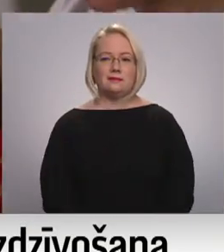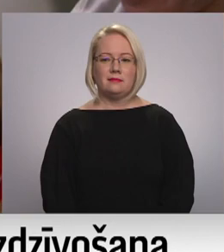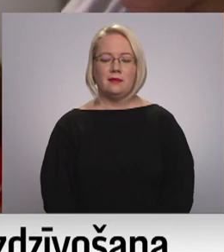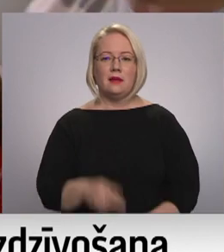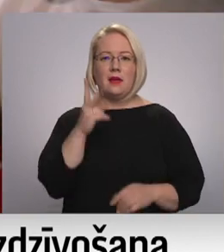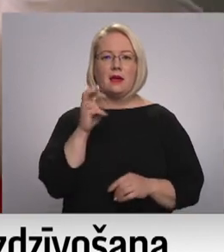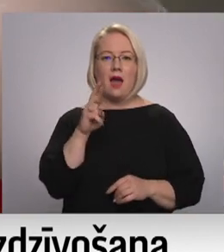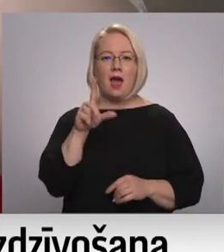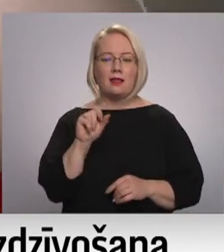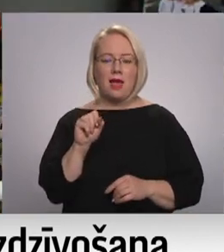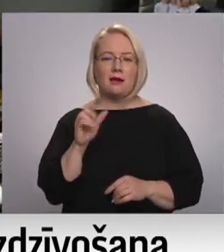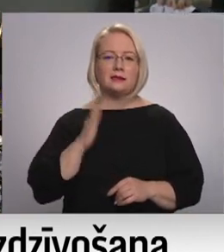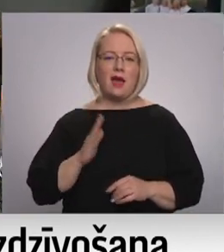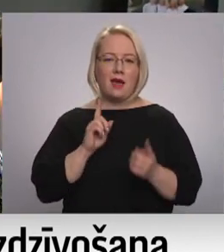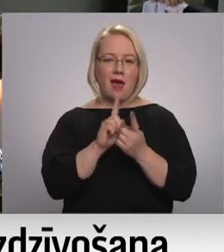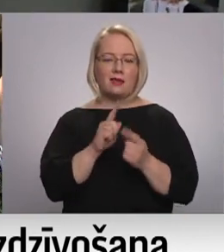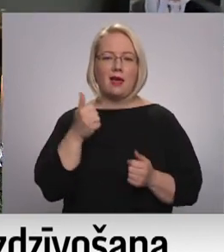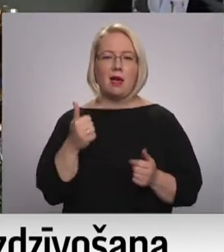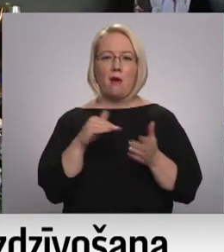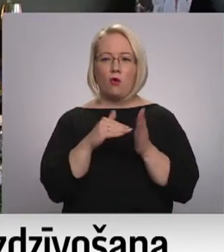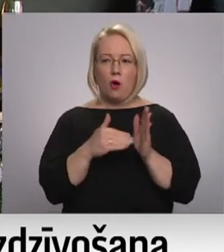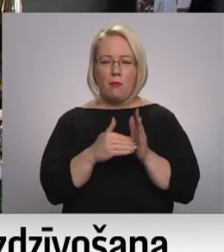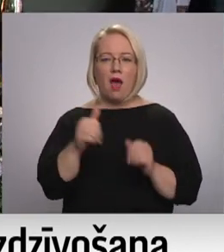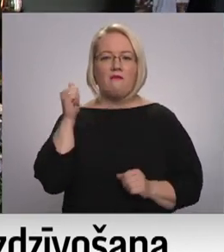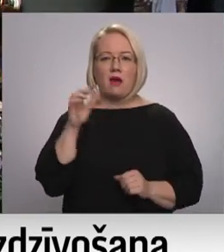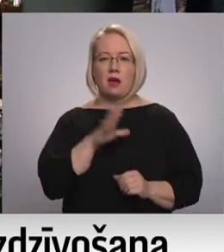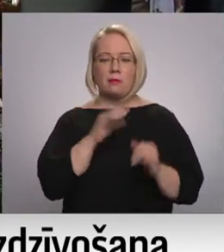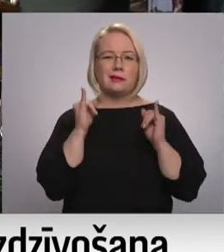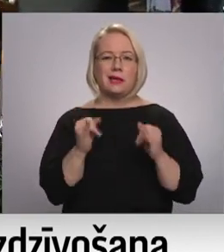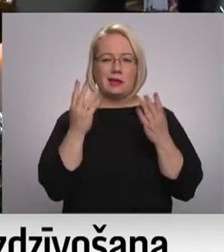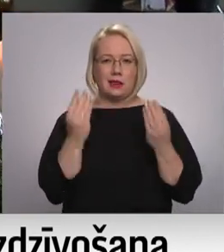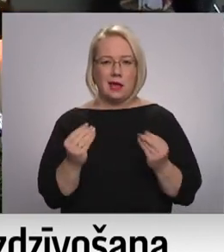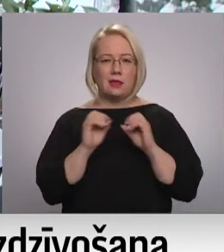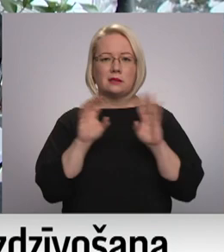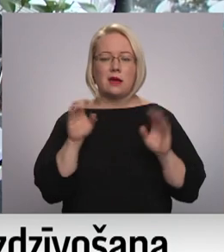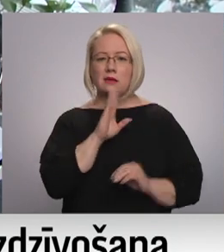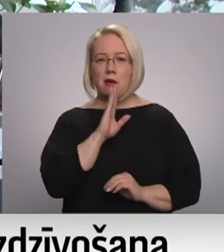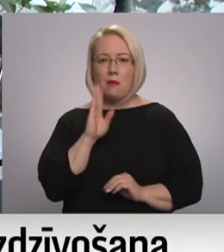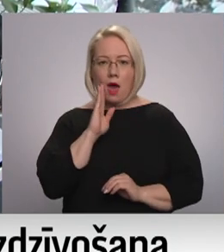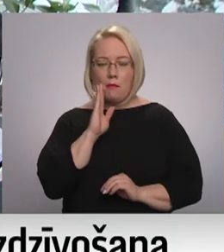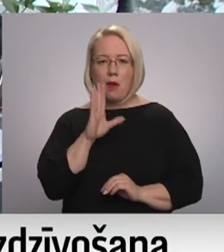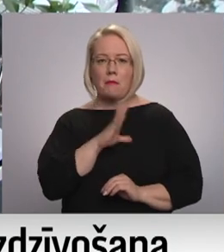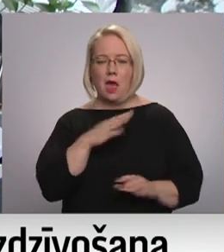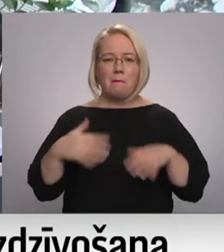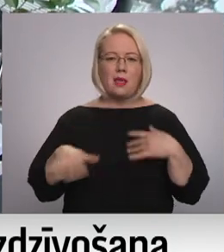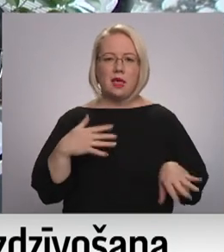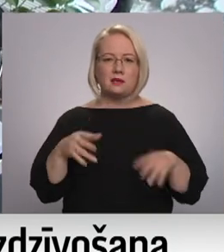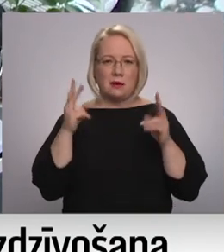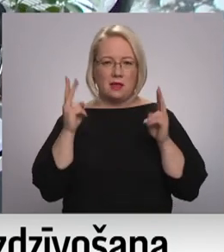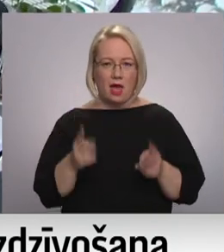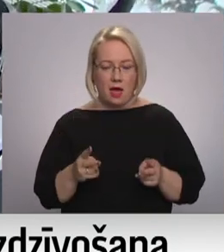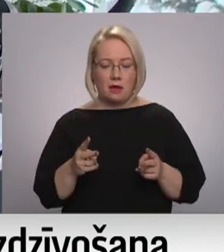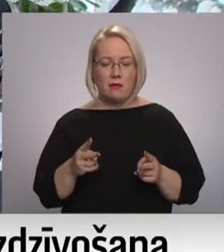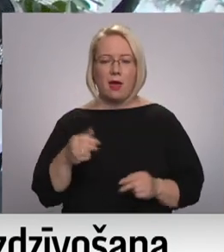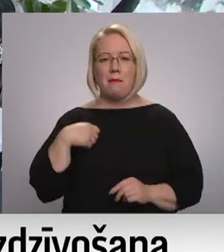Karla mūs sagaida labā omā. Vakar gan esot bijusi slikta diena, stāsta mamma Inta, bijusi epilepsijas lēkme.